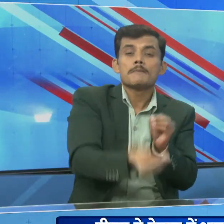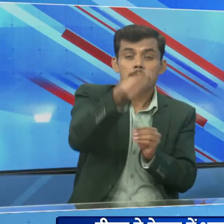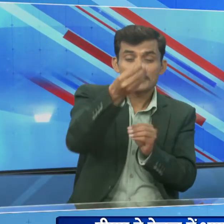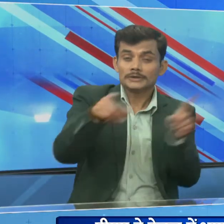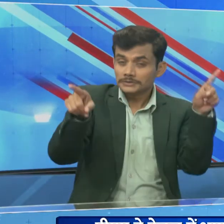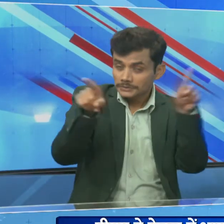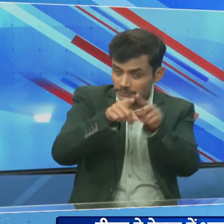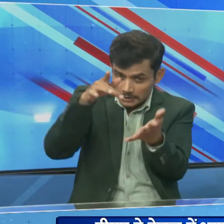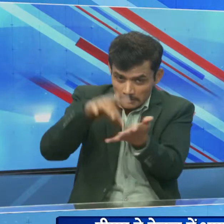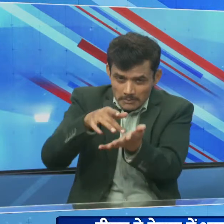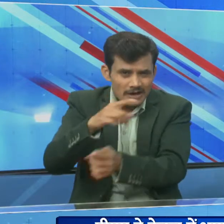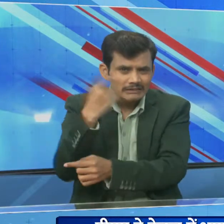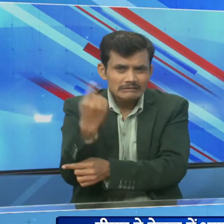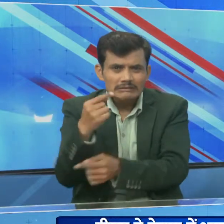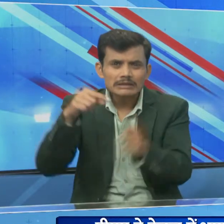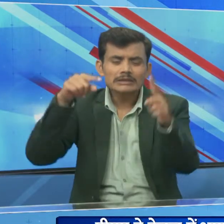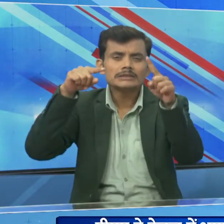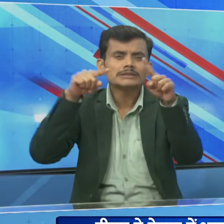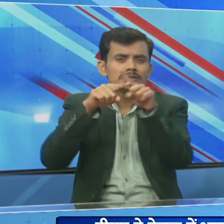अकेले त्रिशूर के